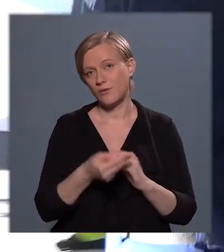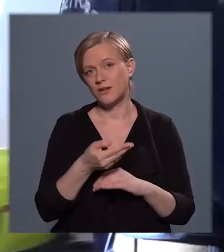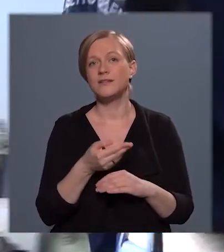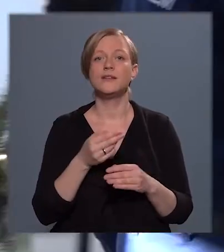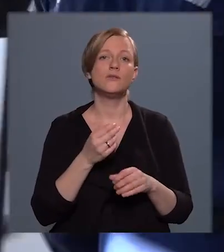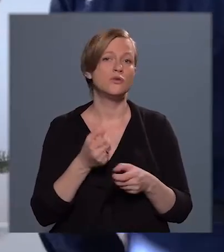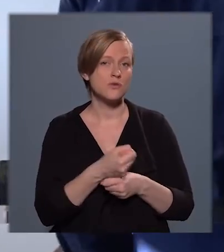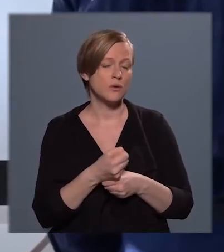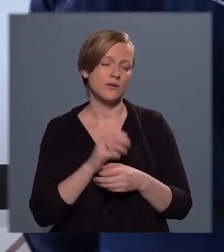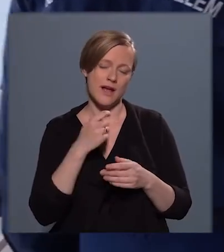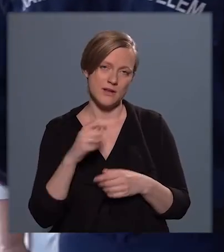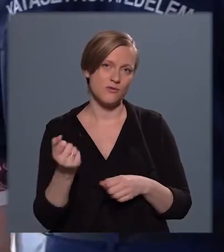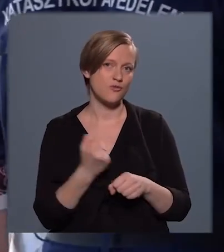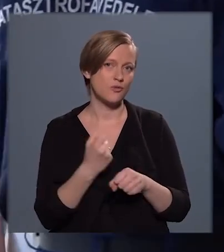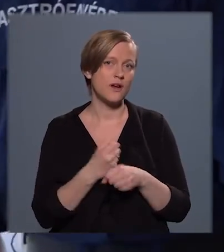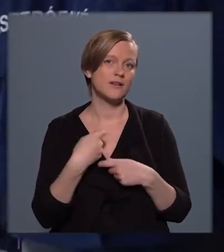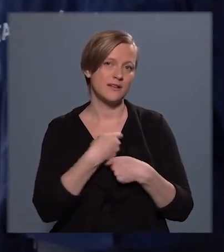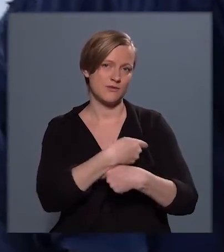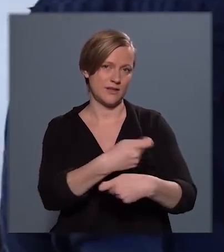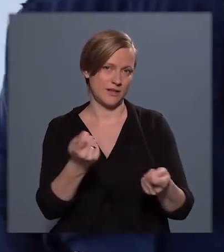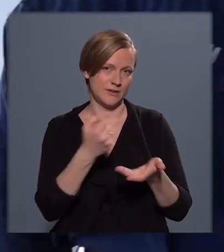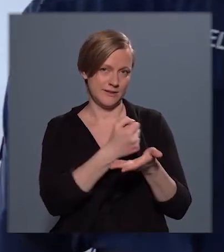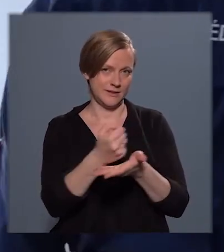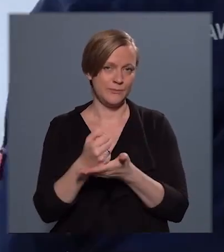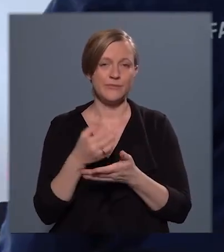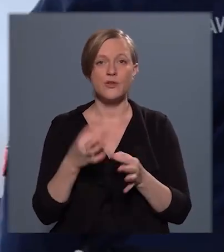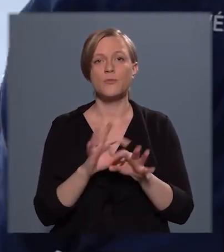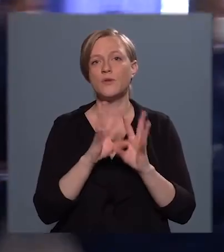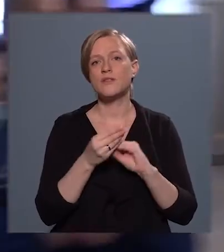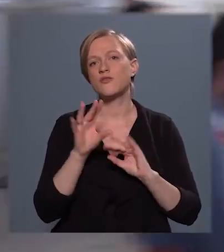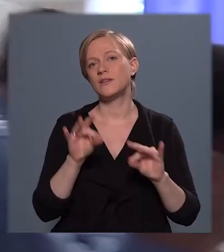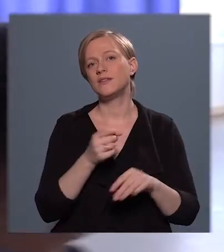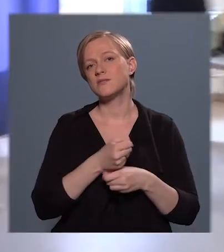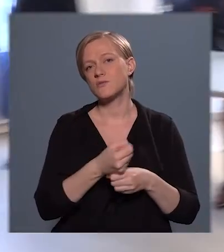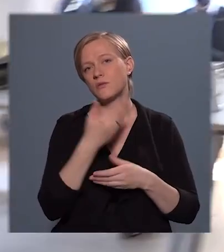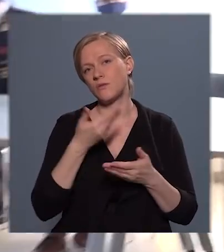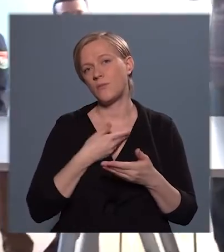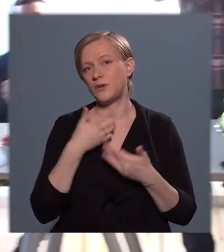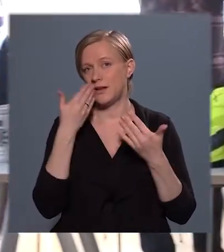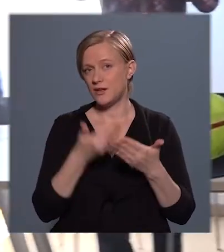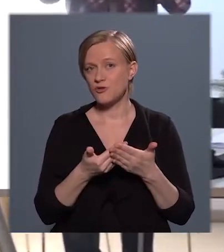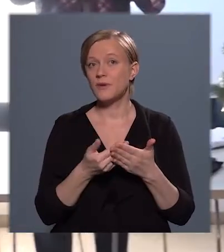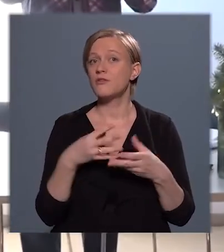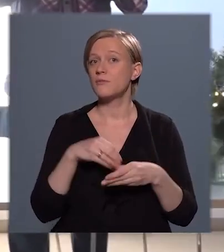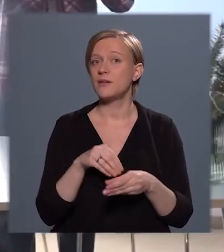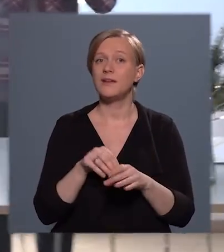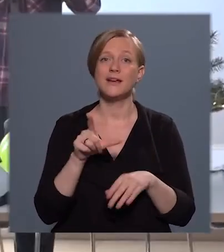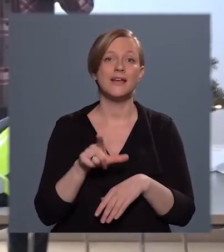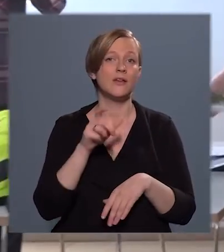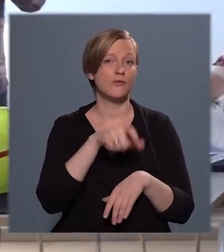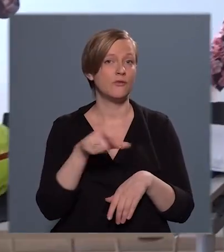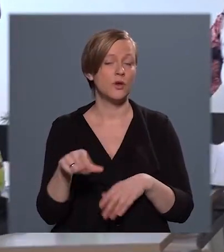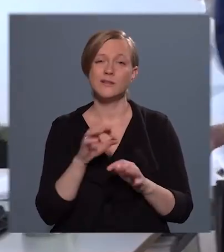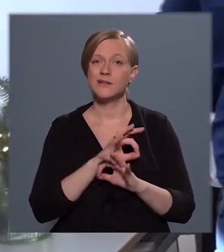munkáját, majd kiosztották a díjakat. Az eseményen összesen 10 tűzoltó kapott elismerést, közöttük 2 fő kapott